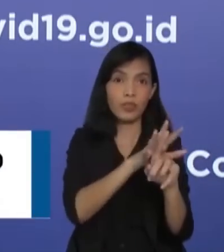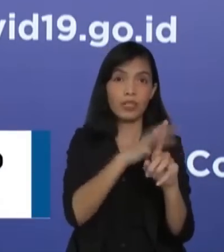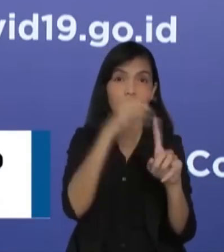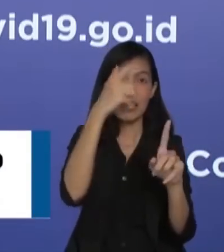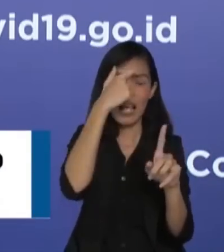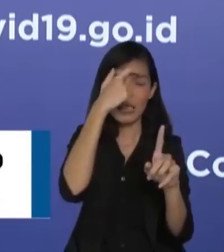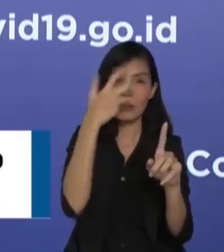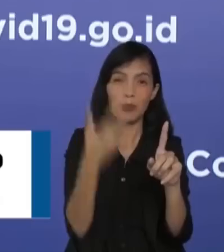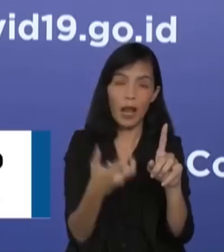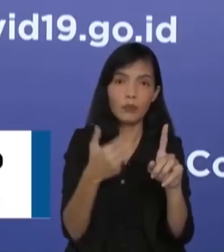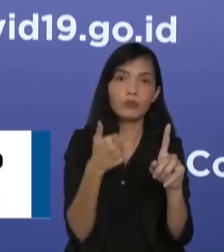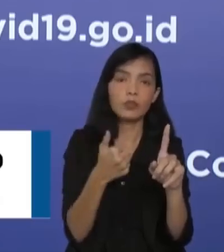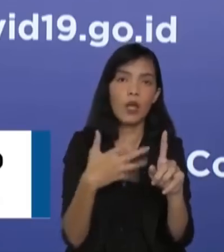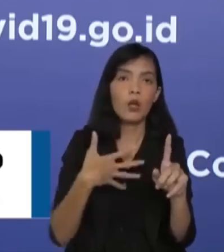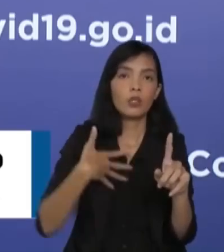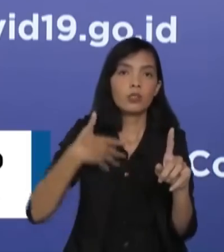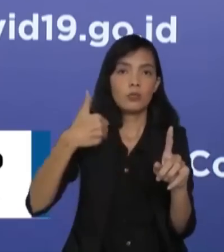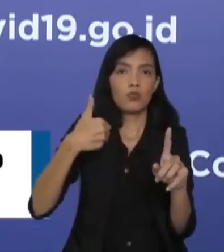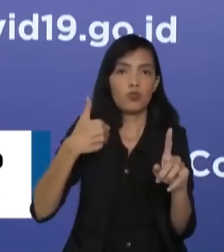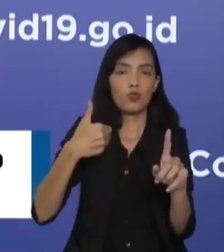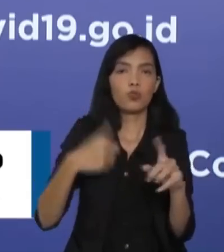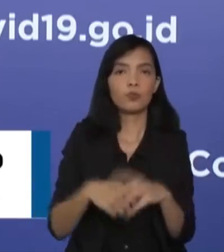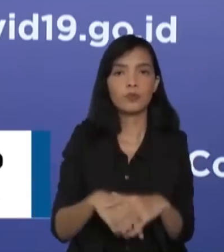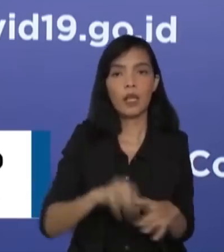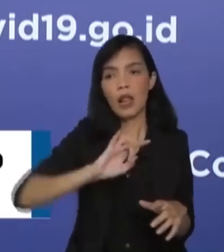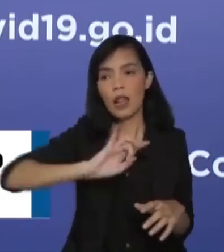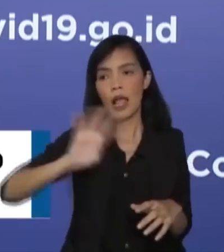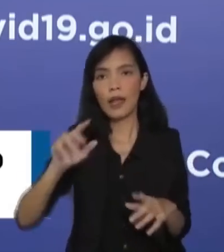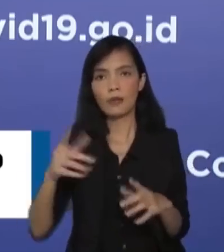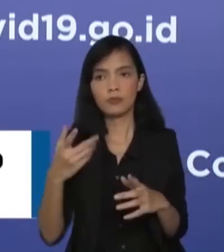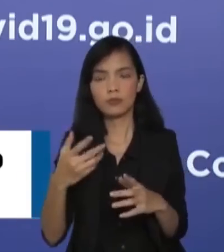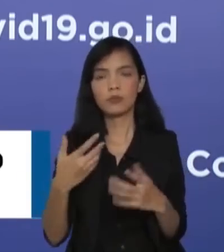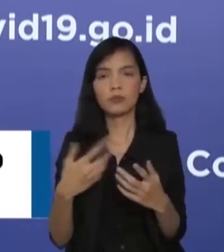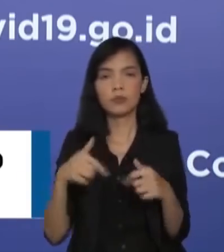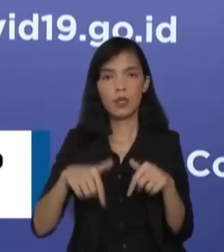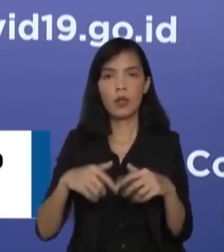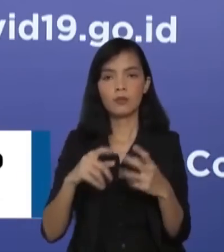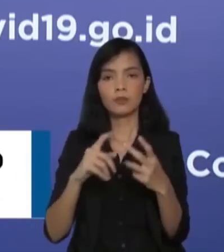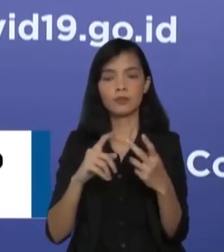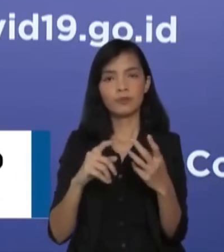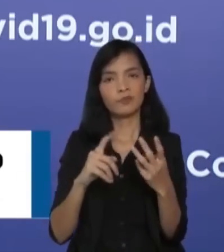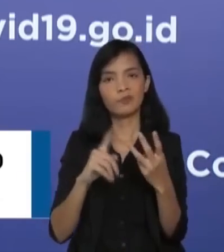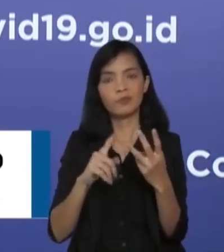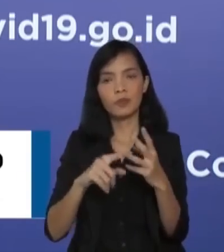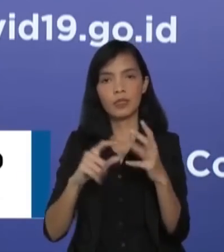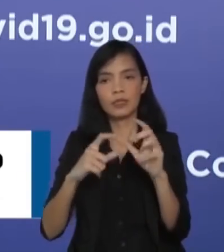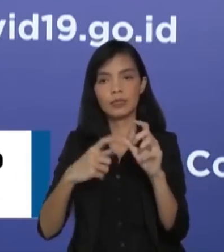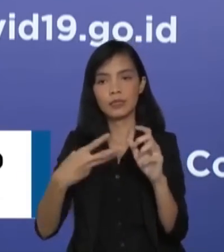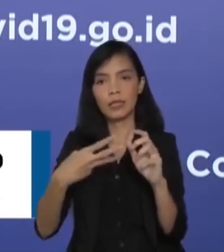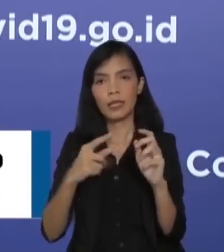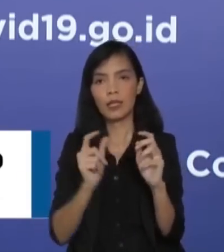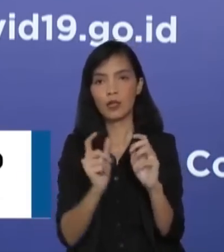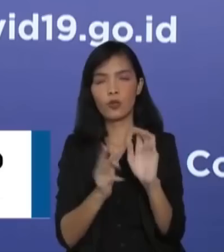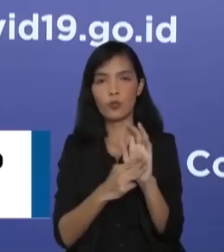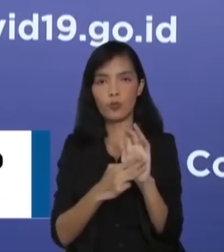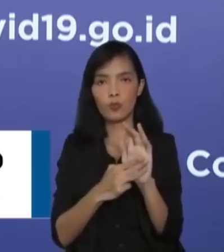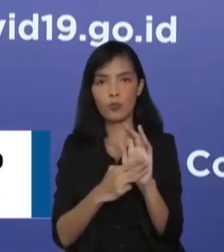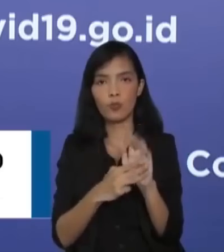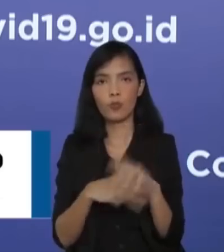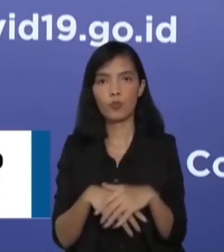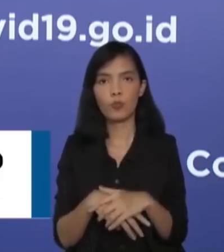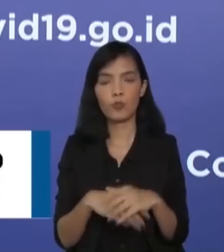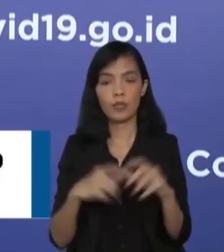COVID-19. Selain convalescent plasma, kita juga sedang mengembangkan serum. Kita mencoba